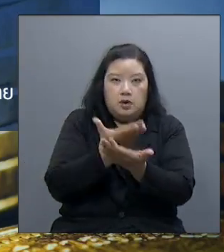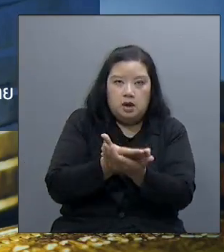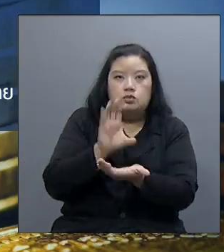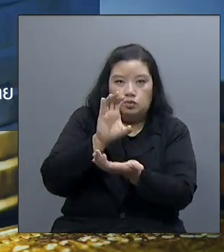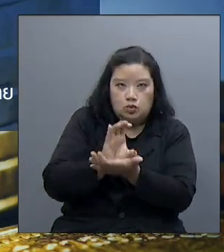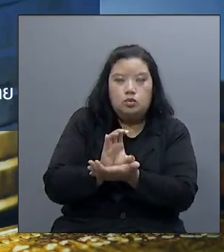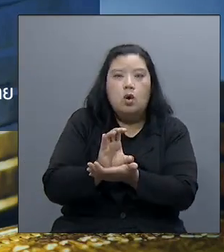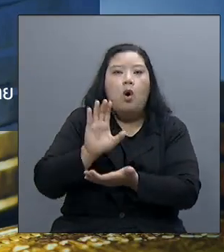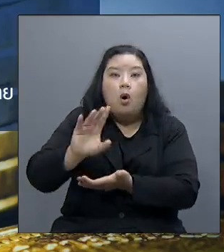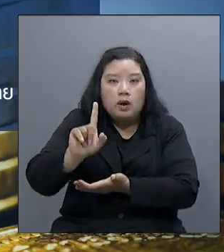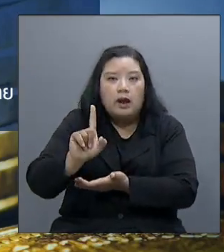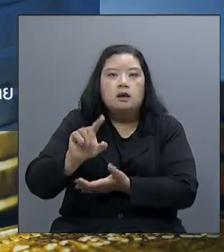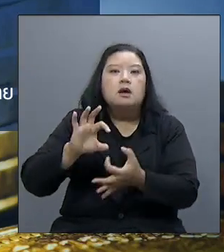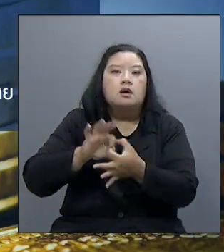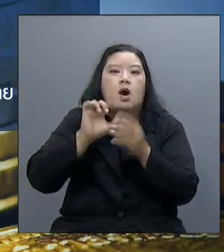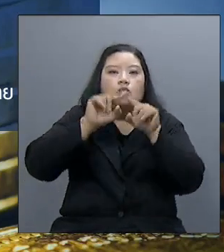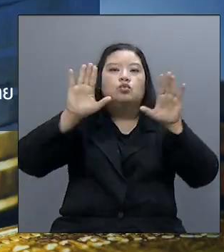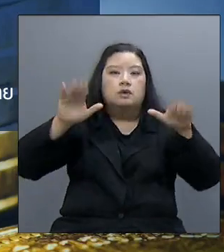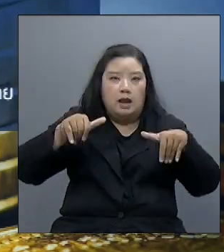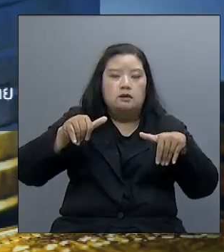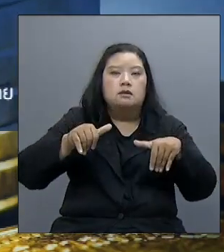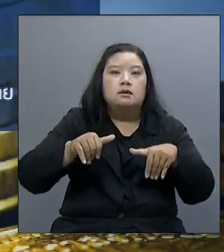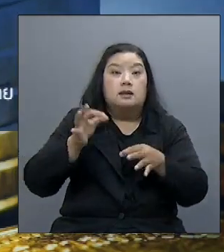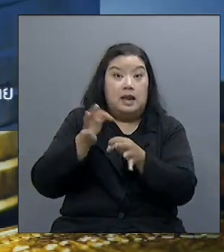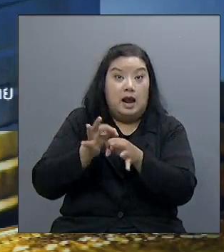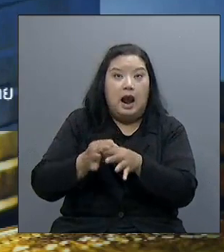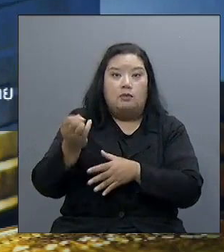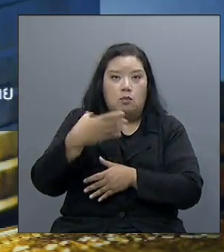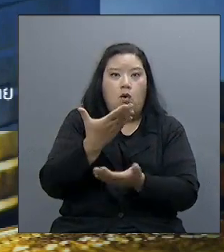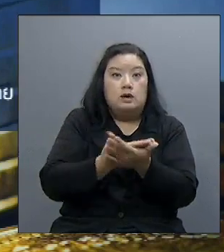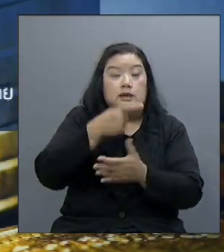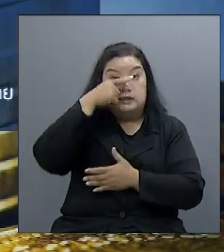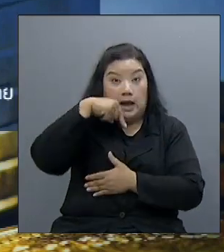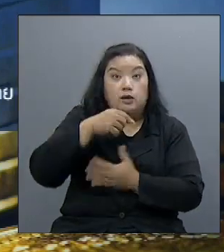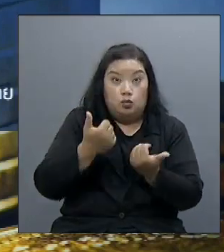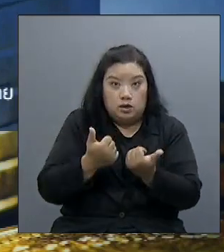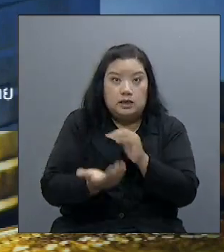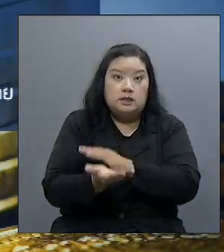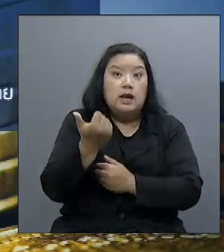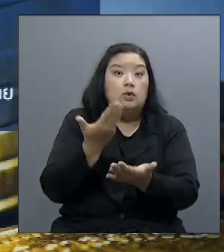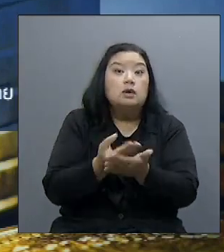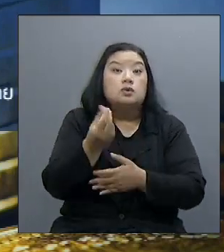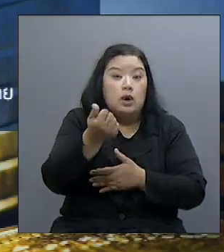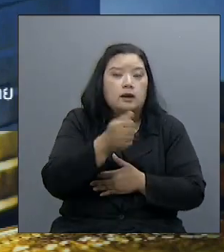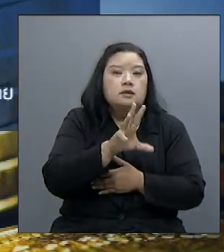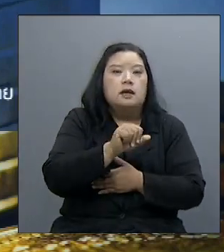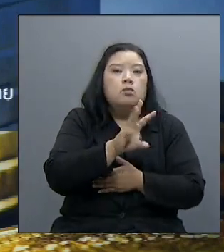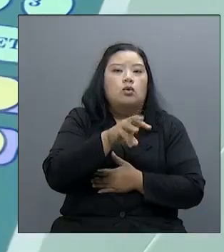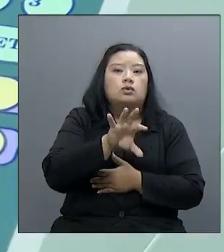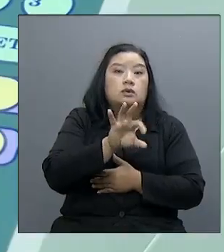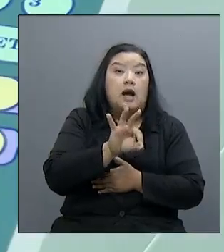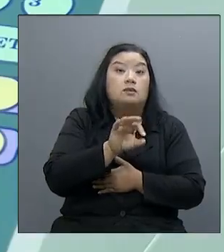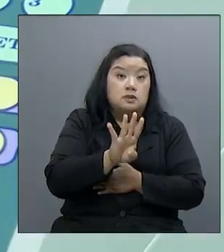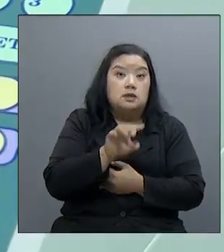ไทย Globalmarketธนาคารกรุงไทยได้รายงานค่าเงินบาทเปิดเช้านี้นะคะอยู่ที่ 36.9บาทต่อ